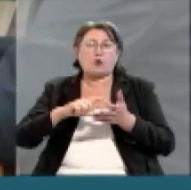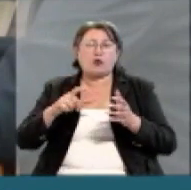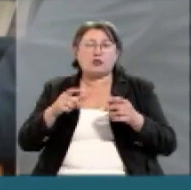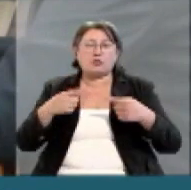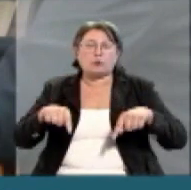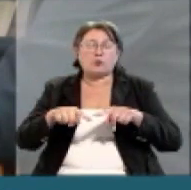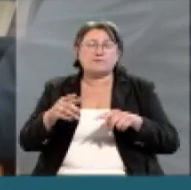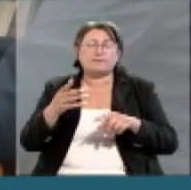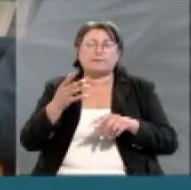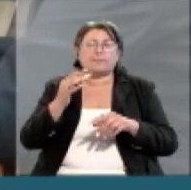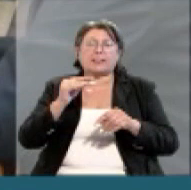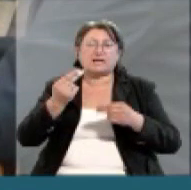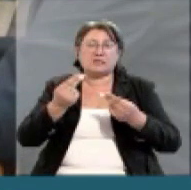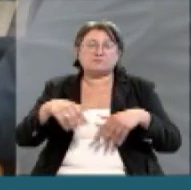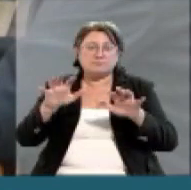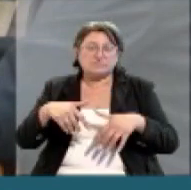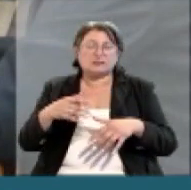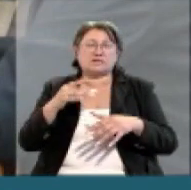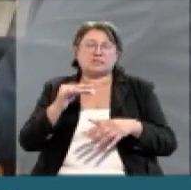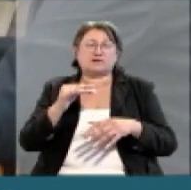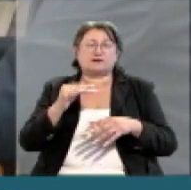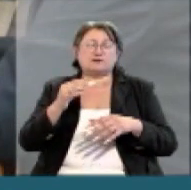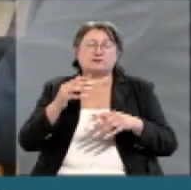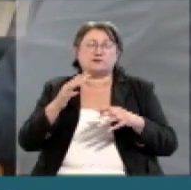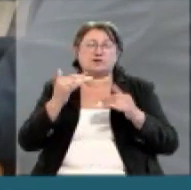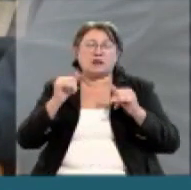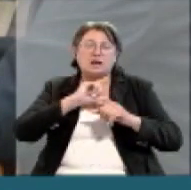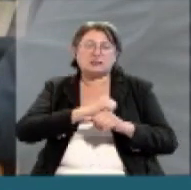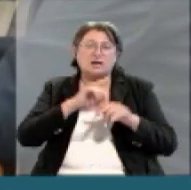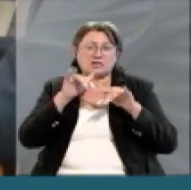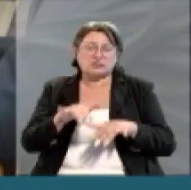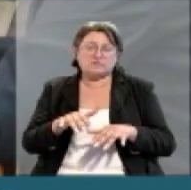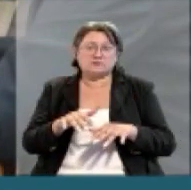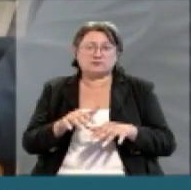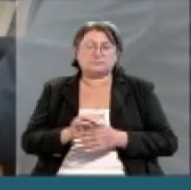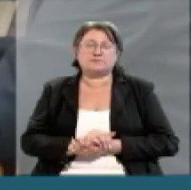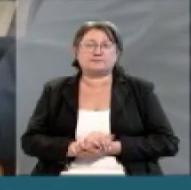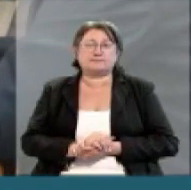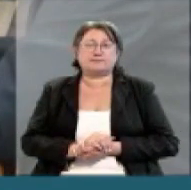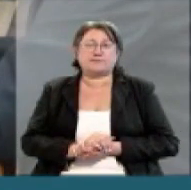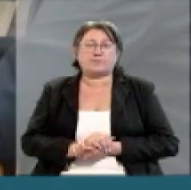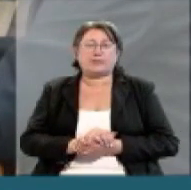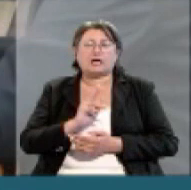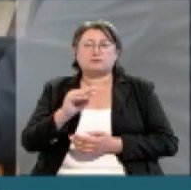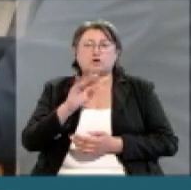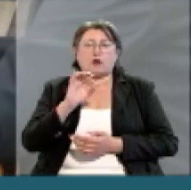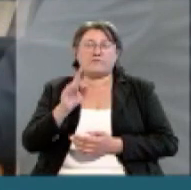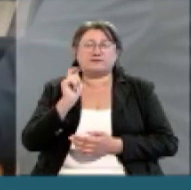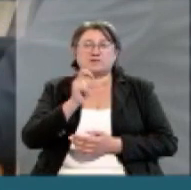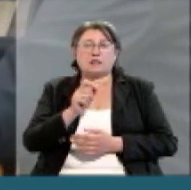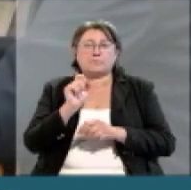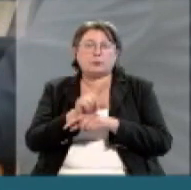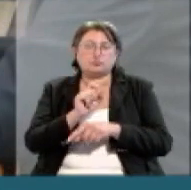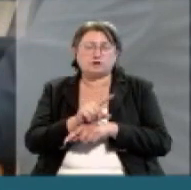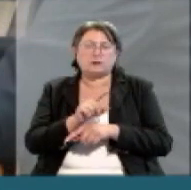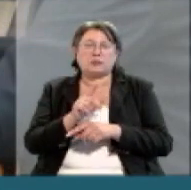кешенінде, коммуналдық қызмет көрсету және газ саласында бірқатар іс тергеліп жатыр. Қасым-Жомарт Тоқаев шетелге заңсыз қаражат шығарудың